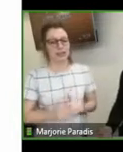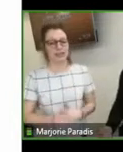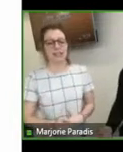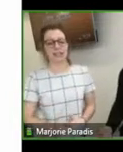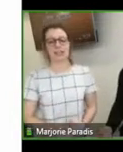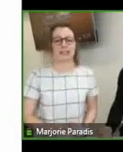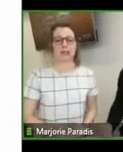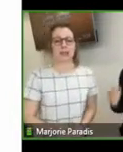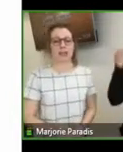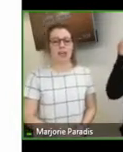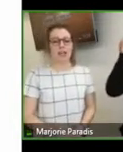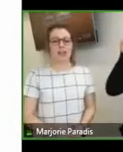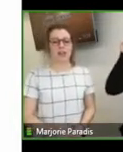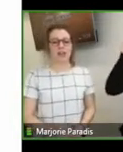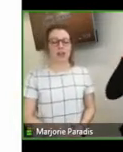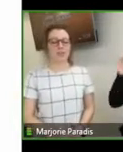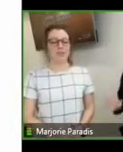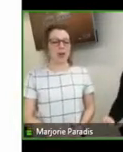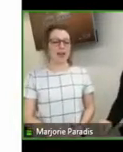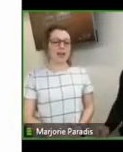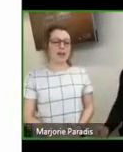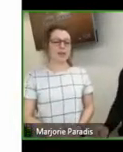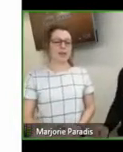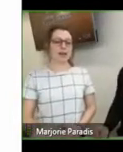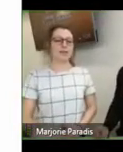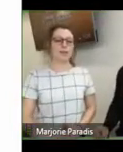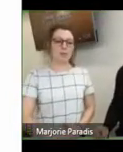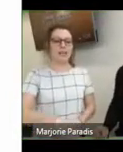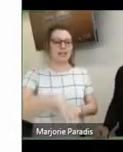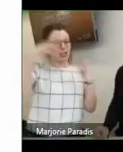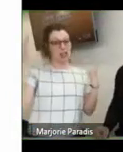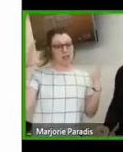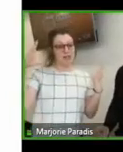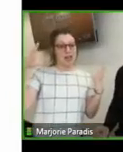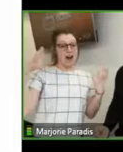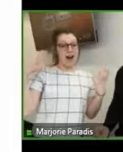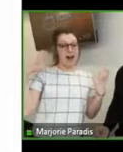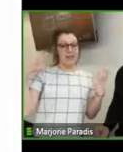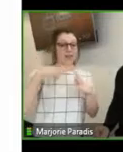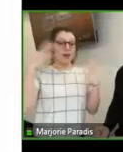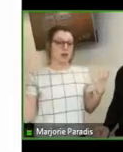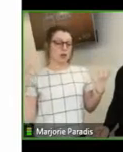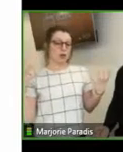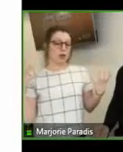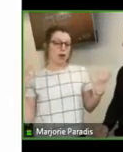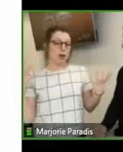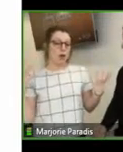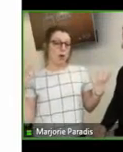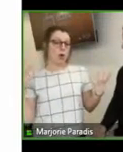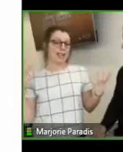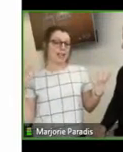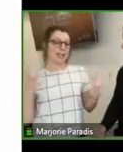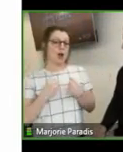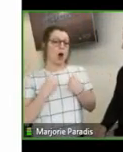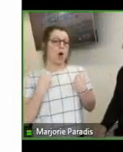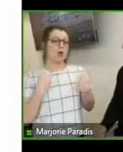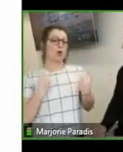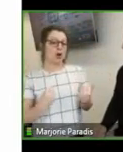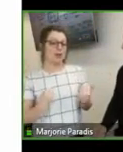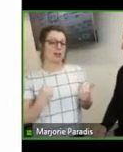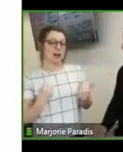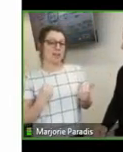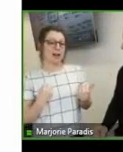on est très inclusives. Donc, on avait envie de transformer ça en aventure au cours de laquelle